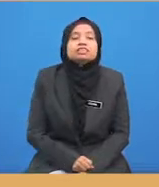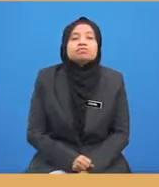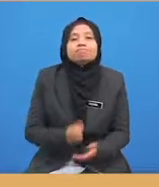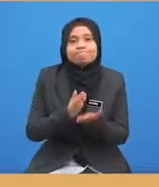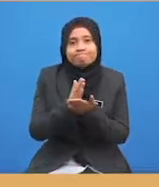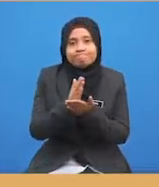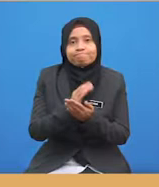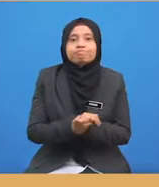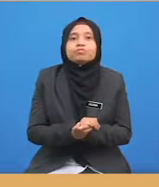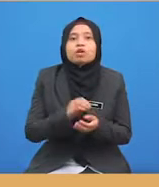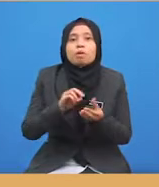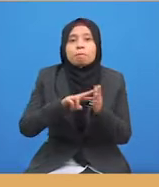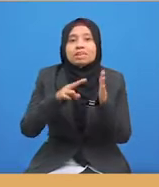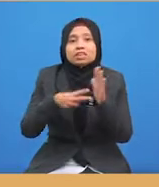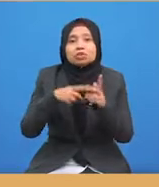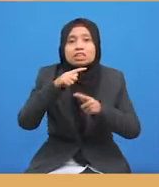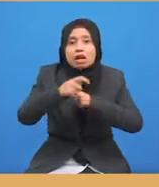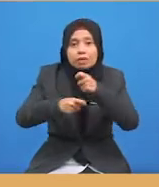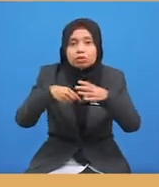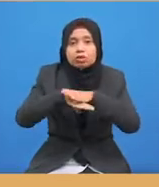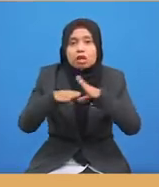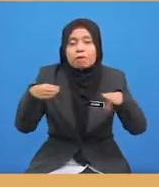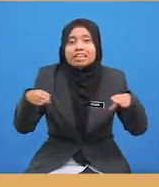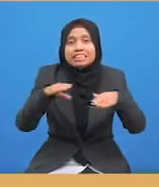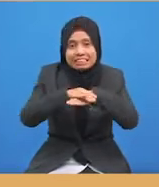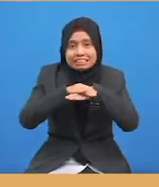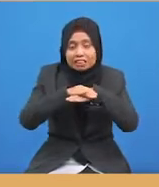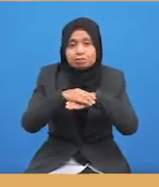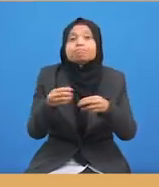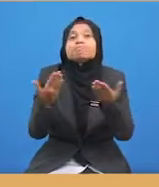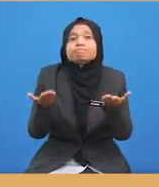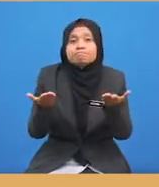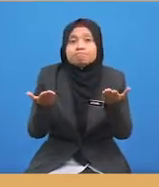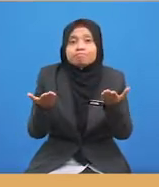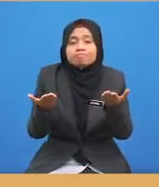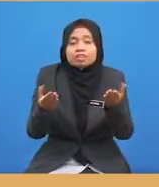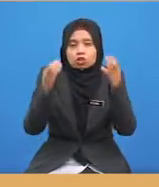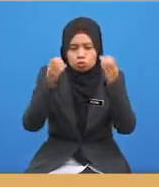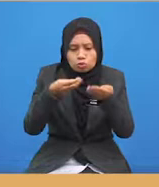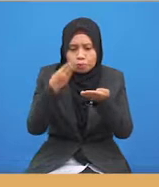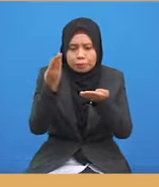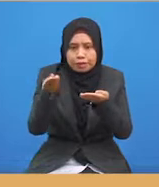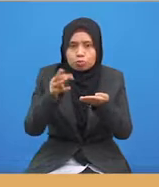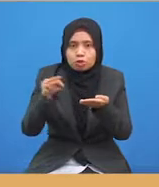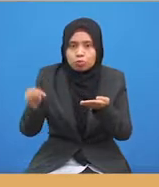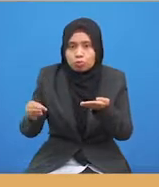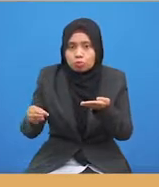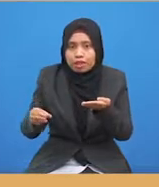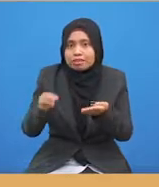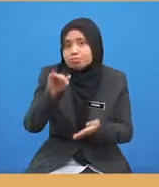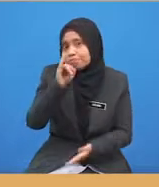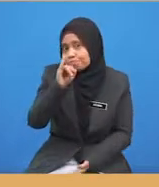Seterusnya, maksud tamadun dalam bahasa Inggeris ialah, cikgu berikan murid-murid huruf